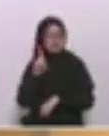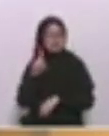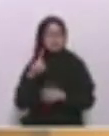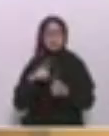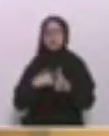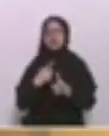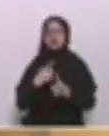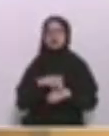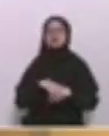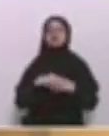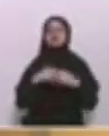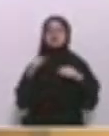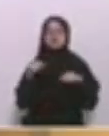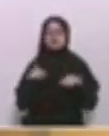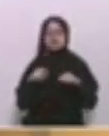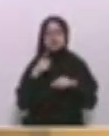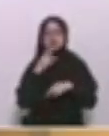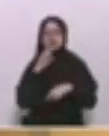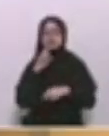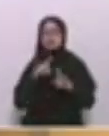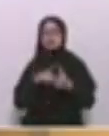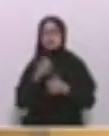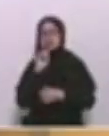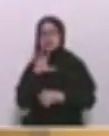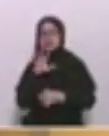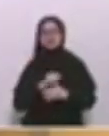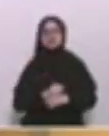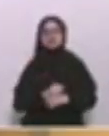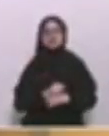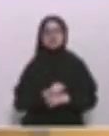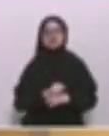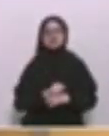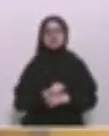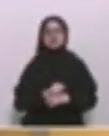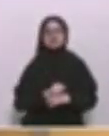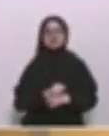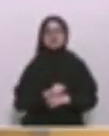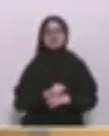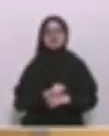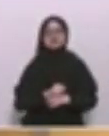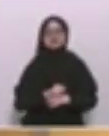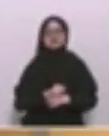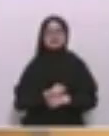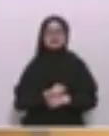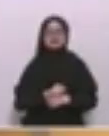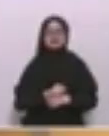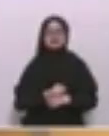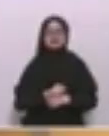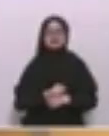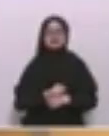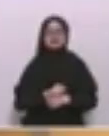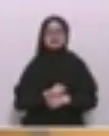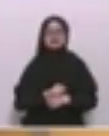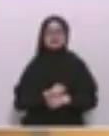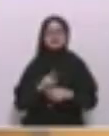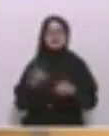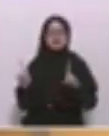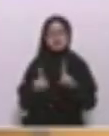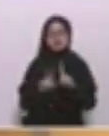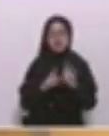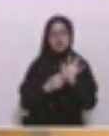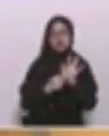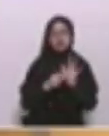dimulai dari saat berbicara silakan Bismillahirrahmanirrahim ini pasangan nomor